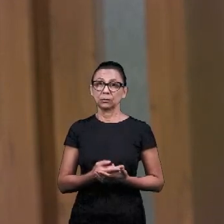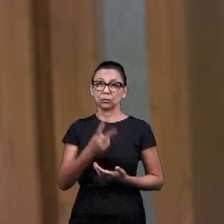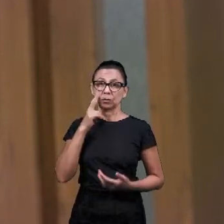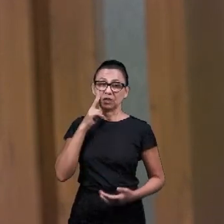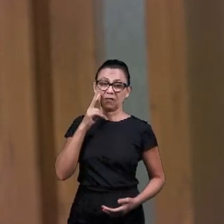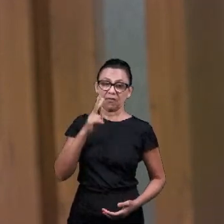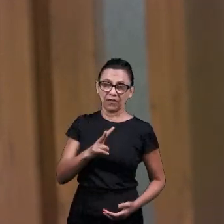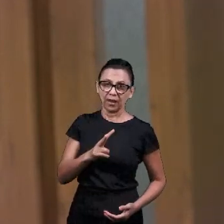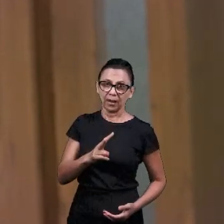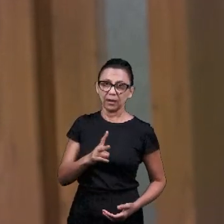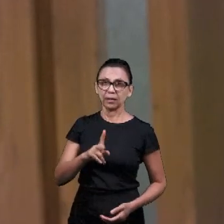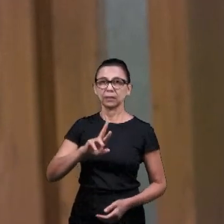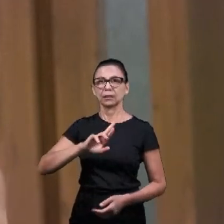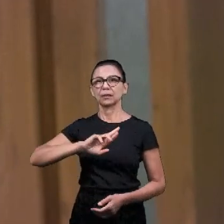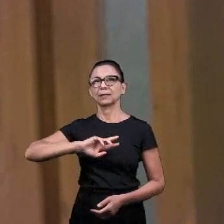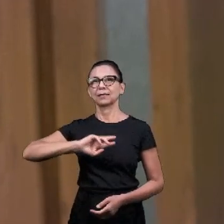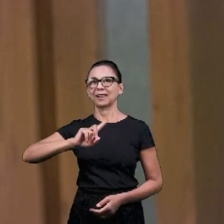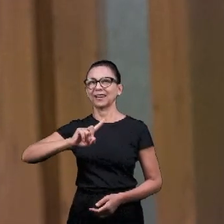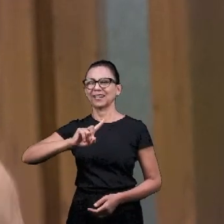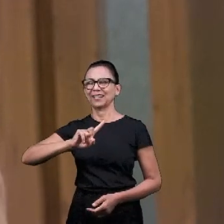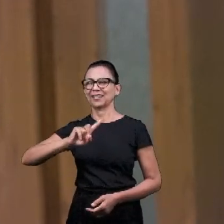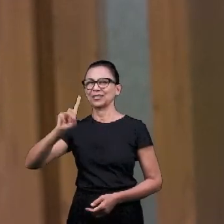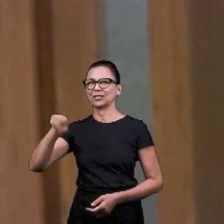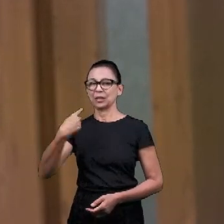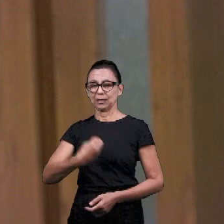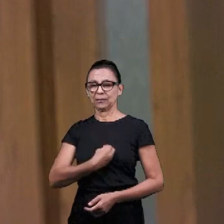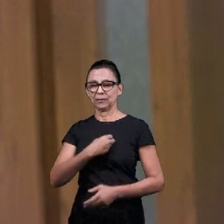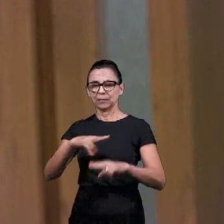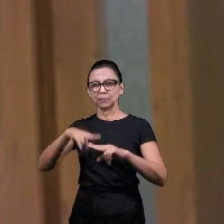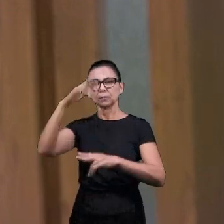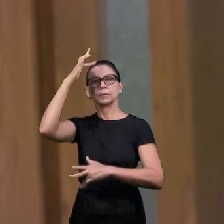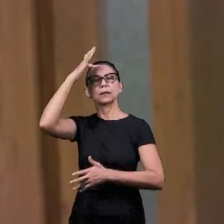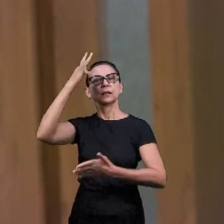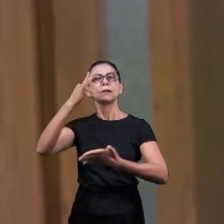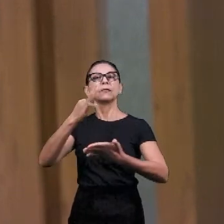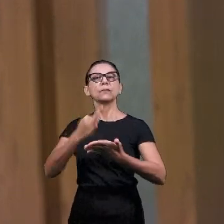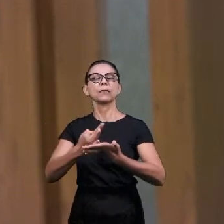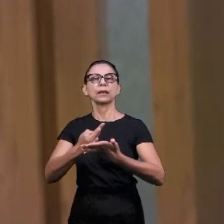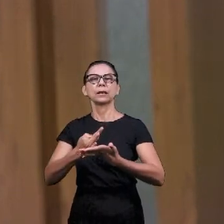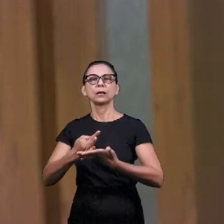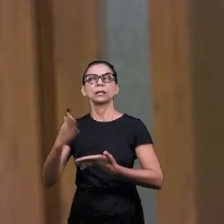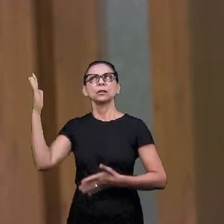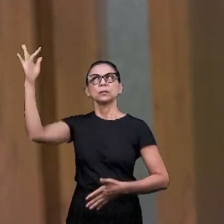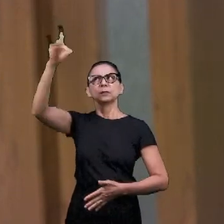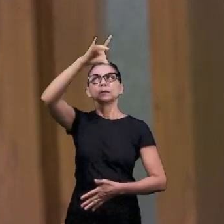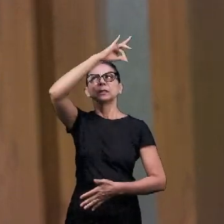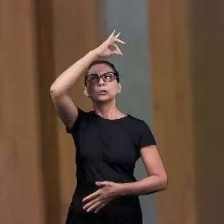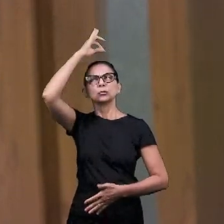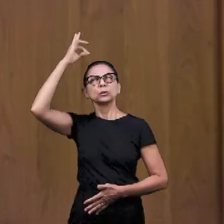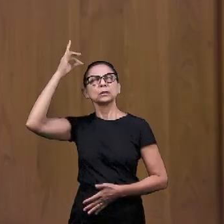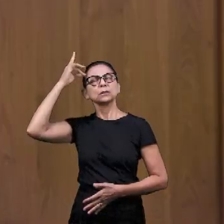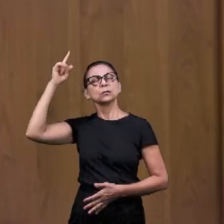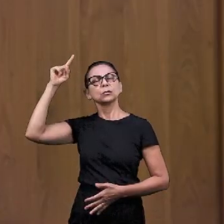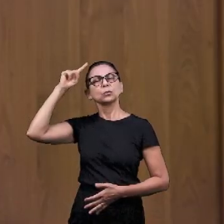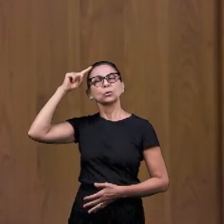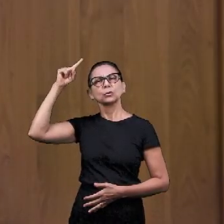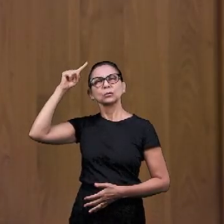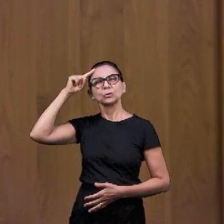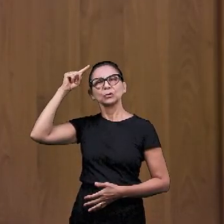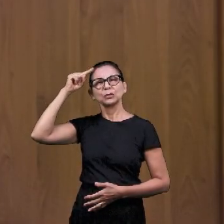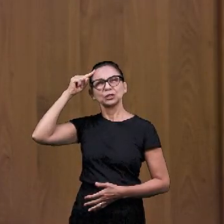nous fait vivre des miracles et des merveilles de Dieu tous les jours de nos vies. Vous, les